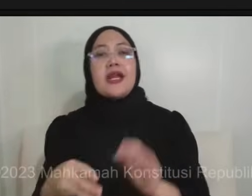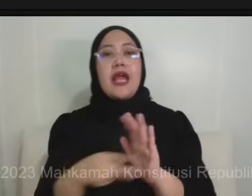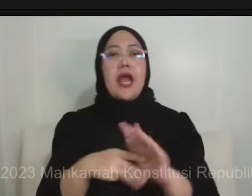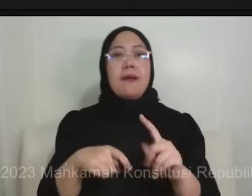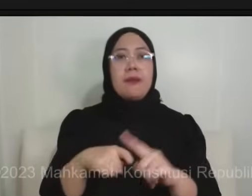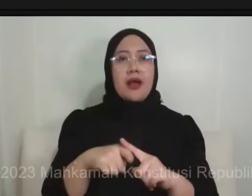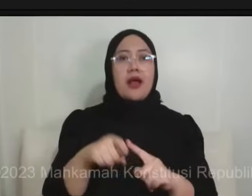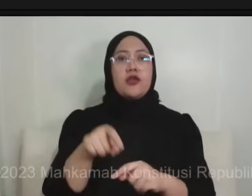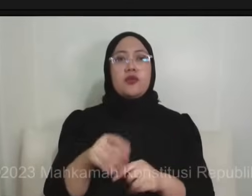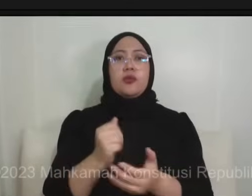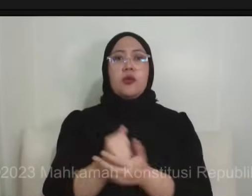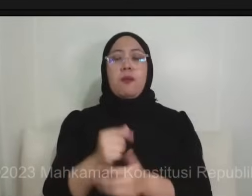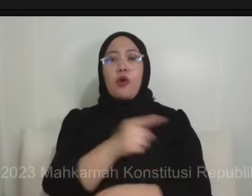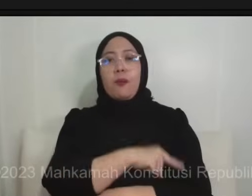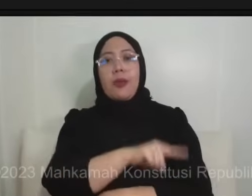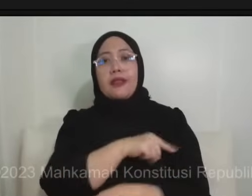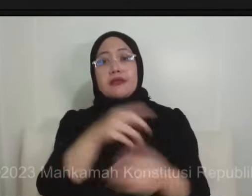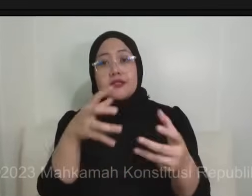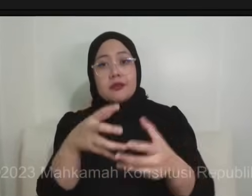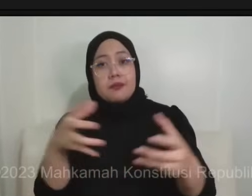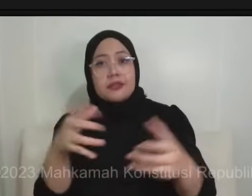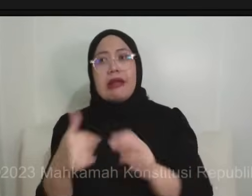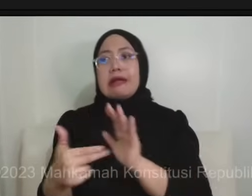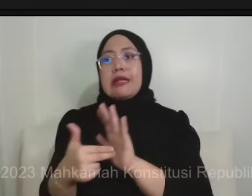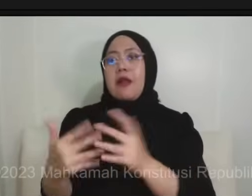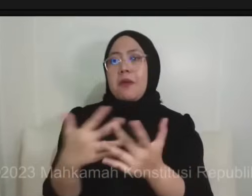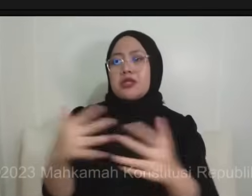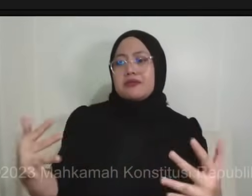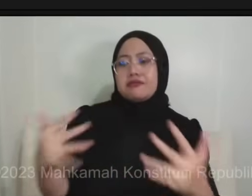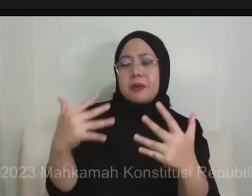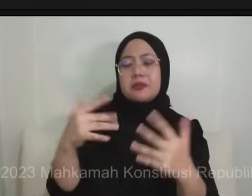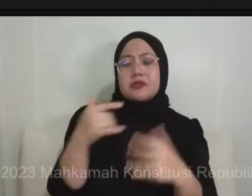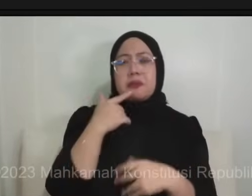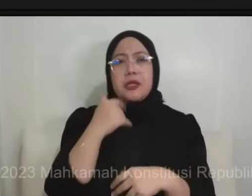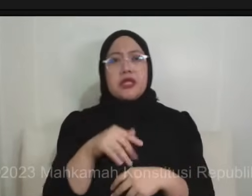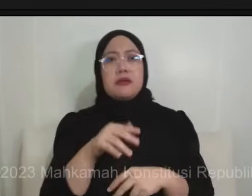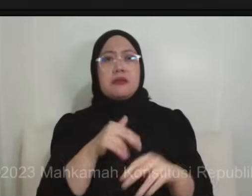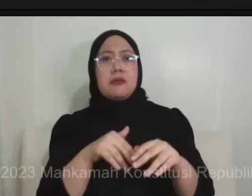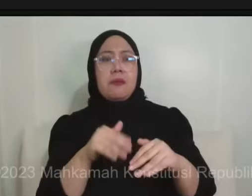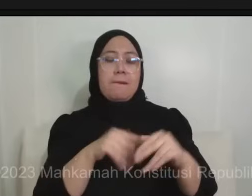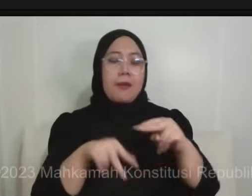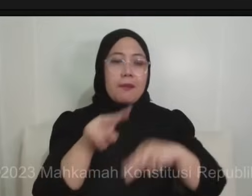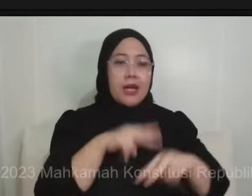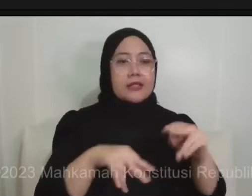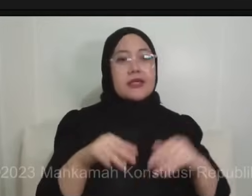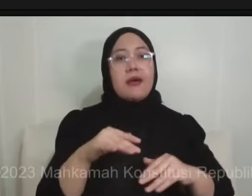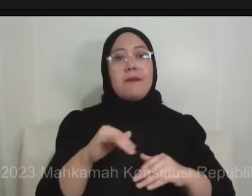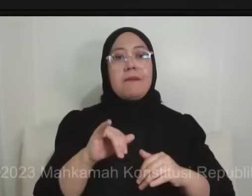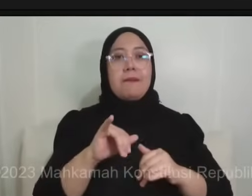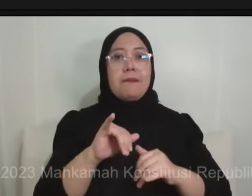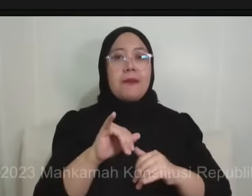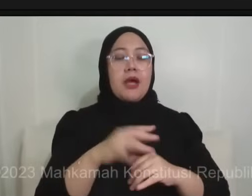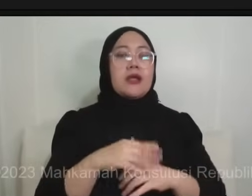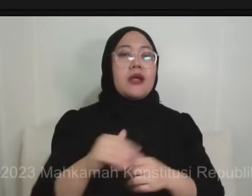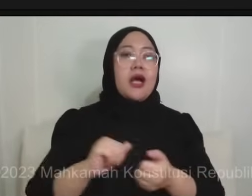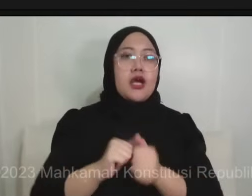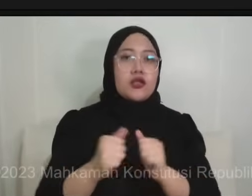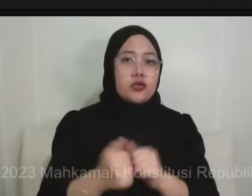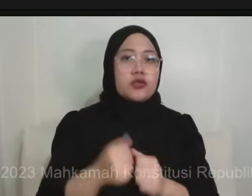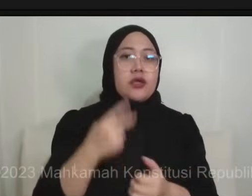sangat berpotensi besar dinilai oleh publik sedang memeriksa mengadili dan memutus sebuah kasus konkret